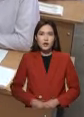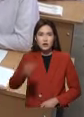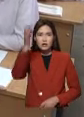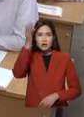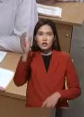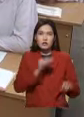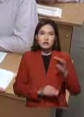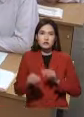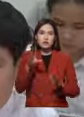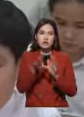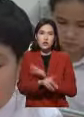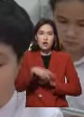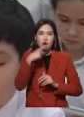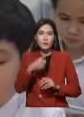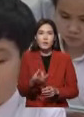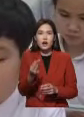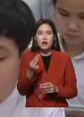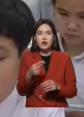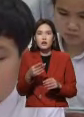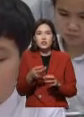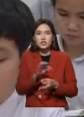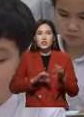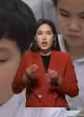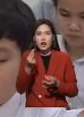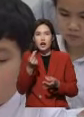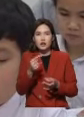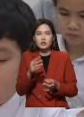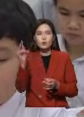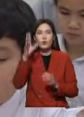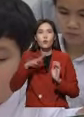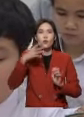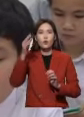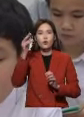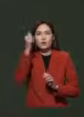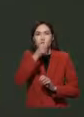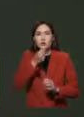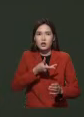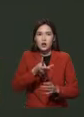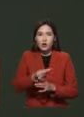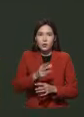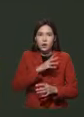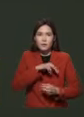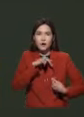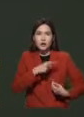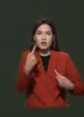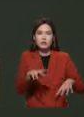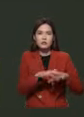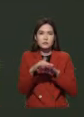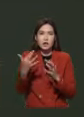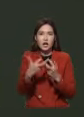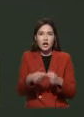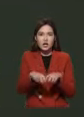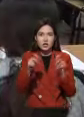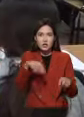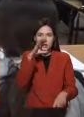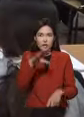саласы шенеуніктерінің айтуынша артық ақша былтырғы оқу жылында төленіпті. Тіпті мектеп қызметкерлерінің атына басқа банктерден есепшот ашылған